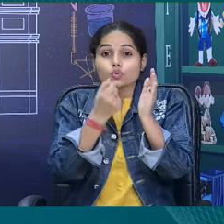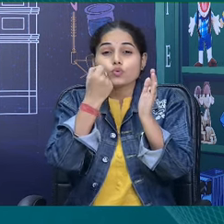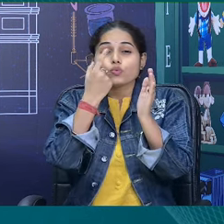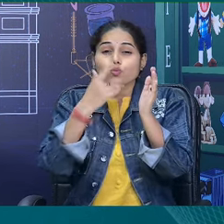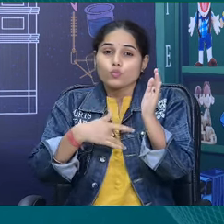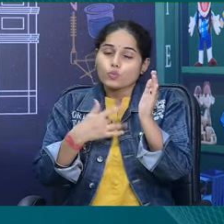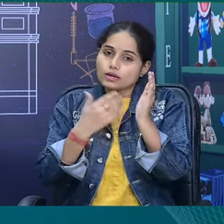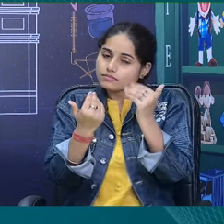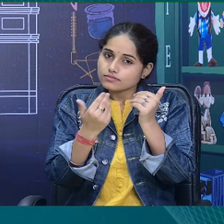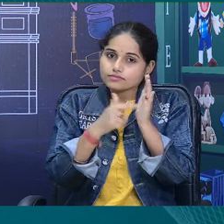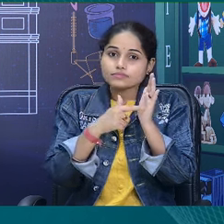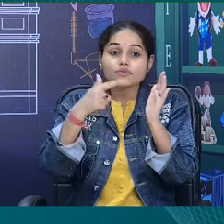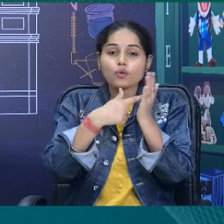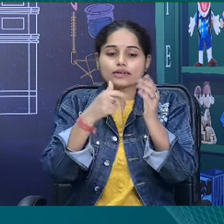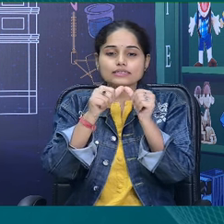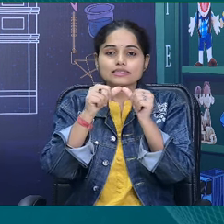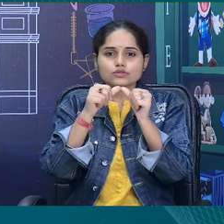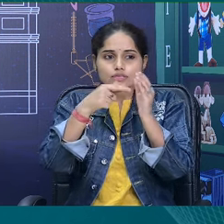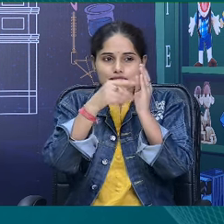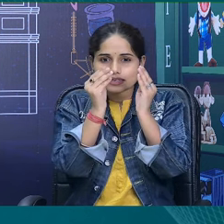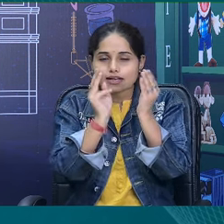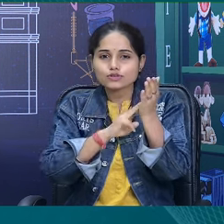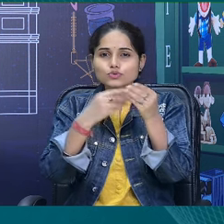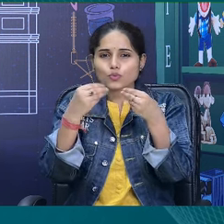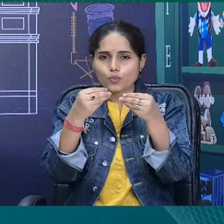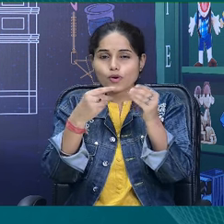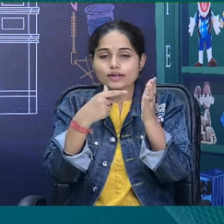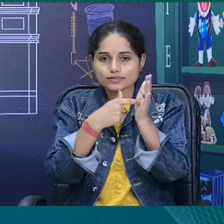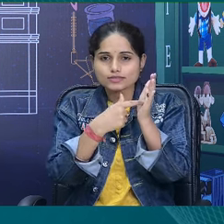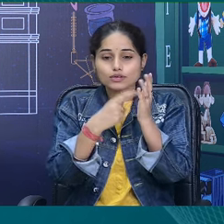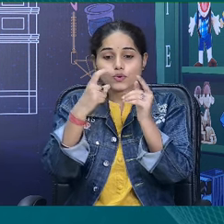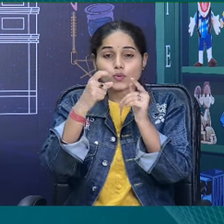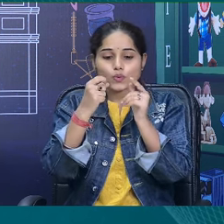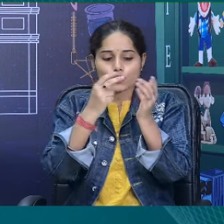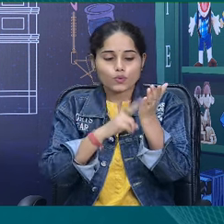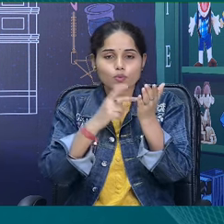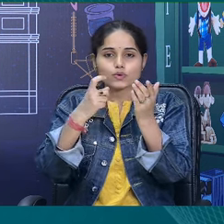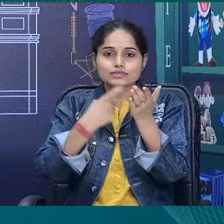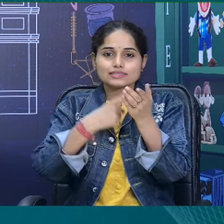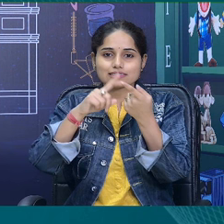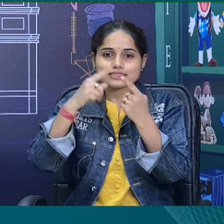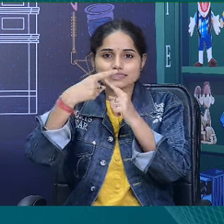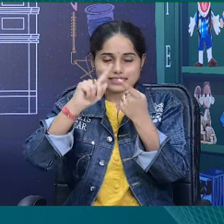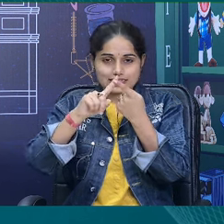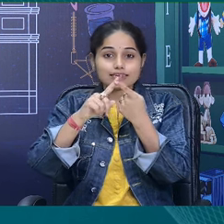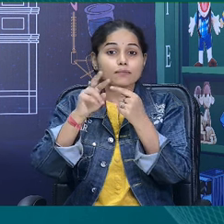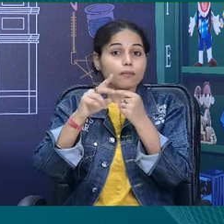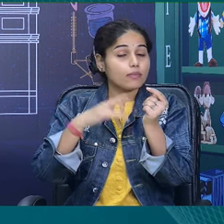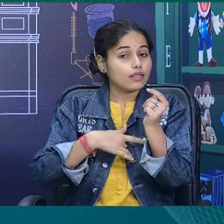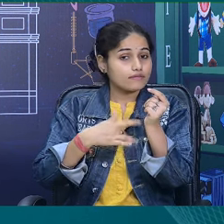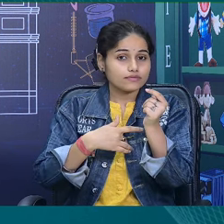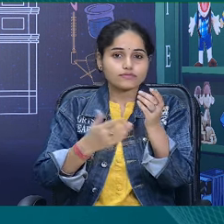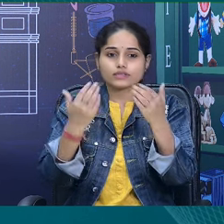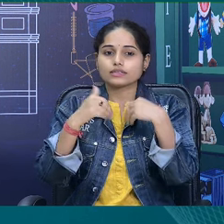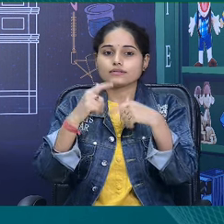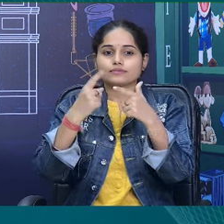जो एब्स्ट्रेक्ट है मटेरियल है वह काफी ही कॉंक्रीट है जेमिनी रॉय काफी फेमस नाम है